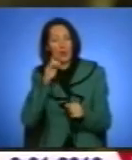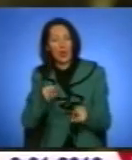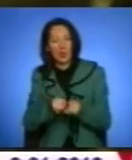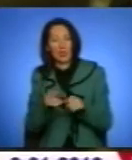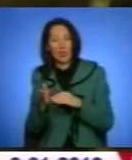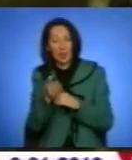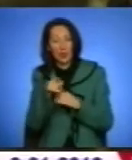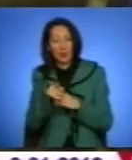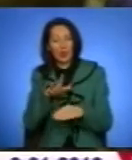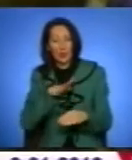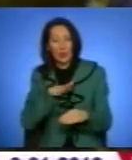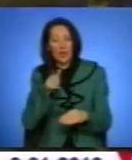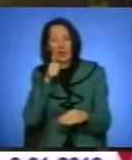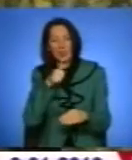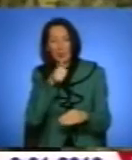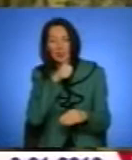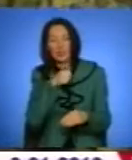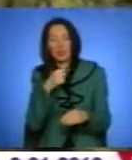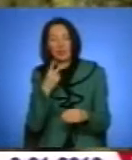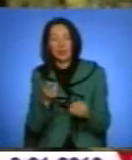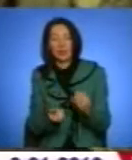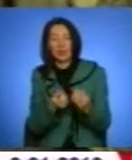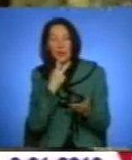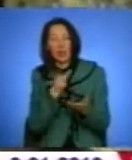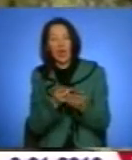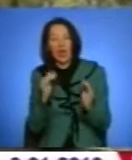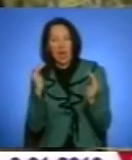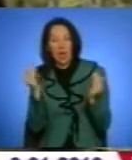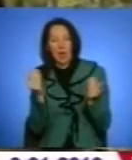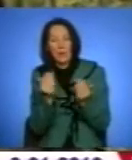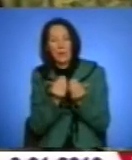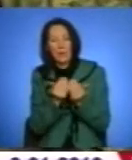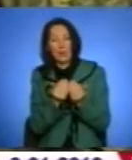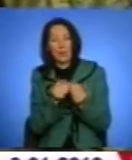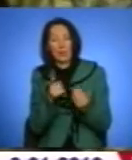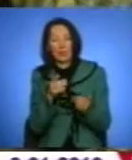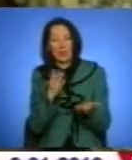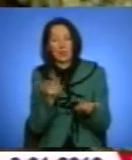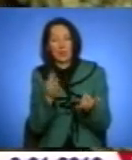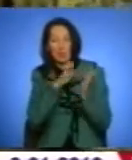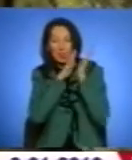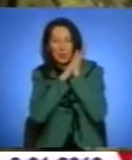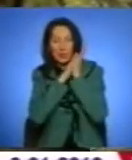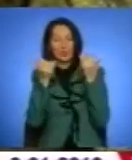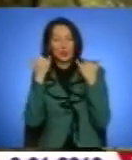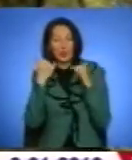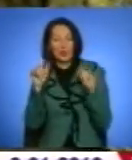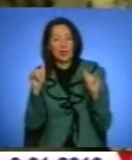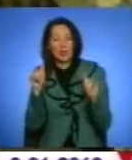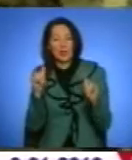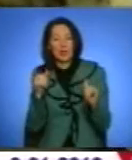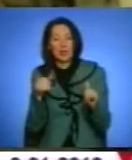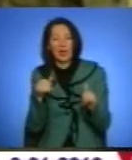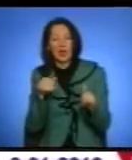лише замкнутий простір, тут ще й сплять чудернацькі істоти. Это вид летучей мыши, называется малый подковонос.